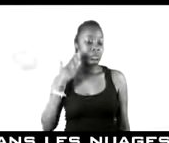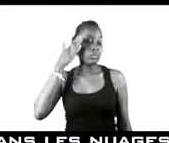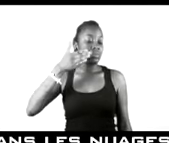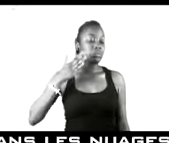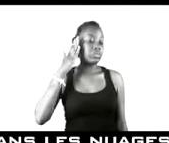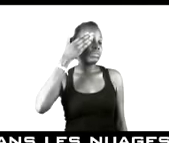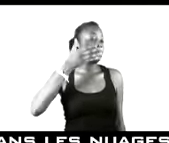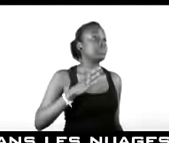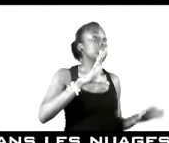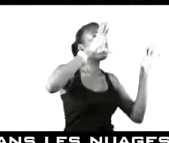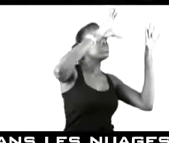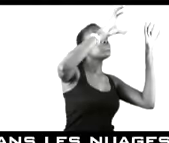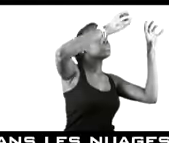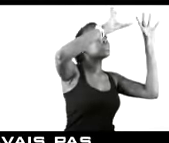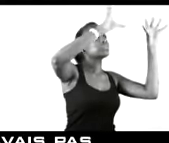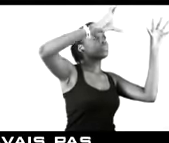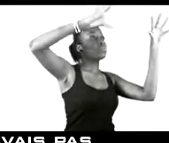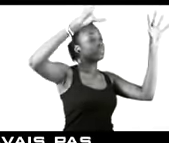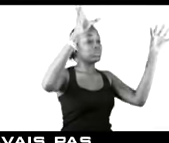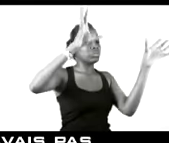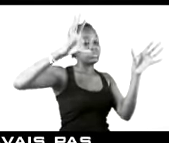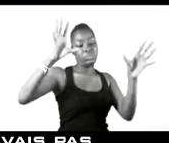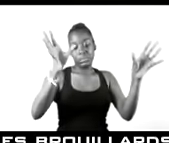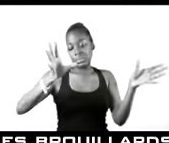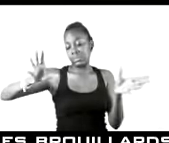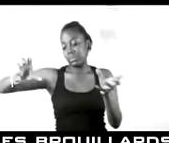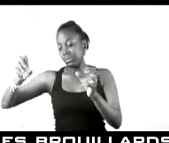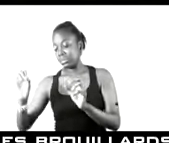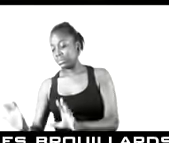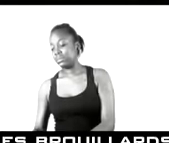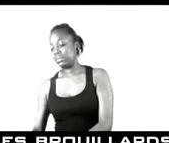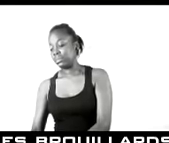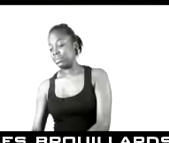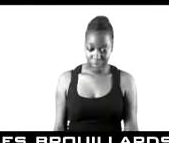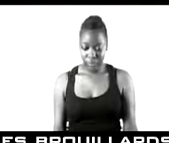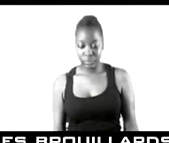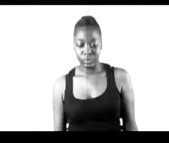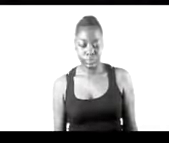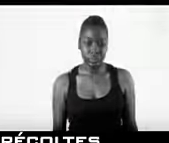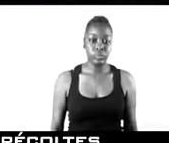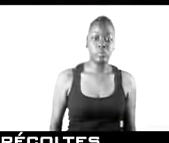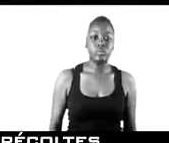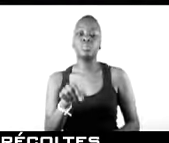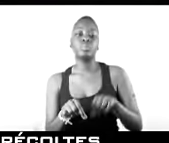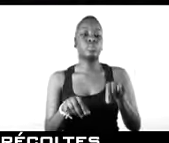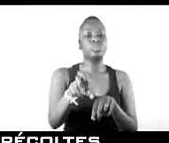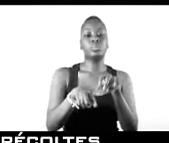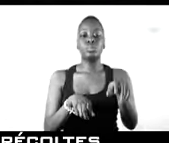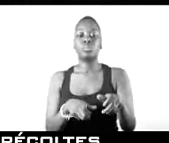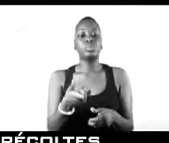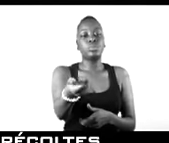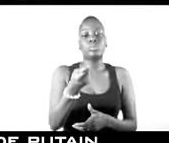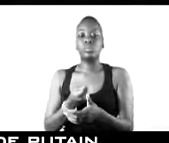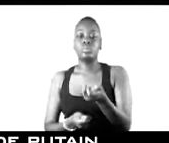portables. J'envisage notre avenir dans les nuages. À l'époque, je ne savais pas qu'on affronterait tous les brouillards. Tu sais ce que